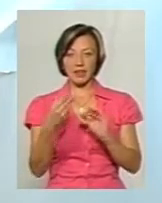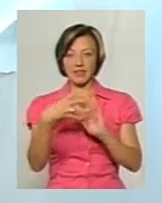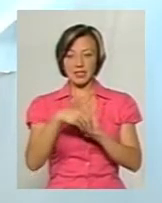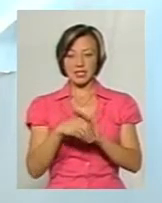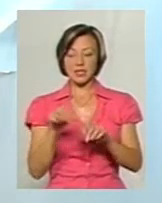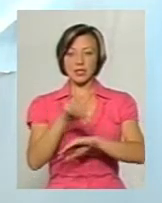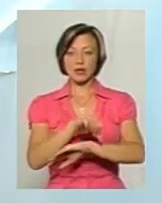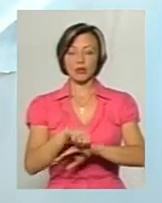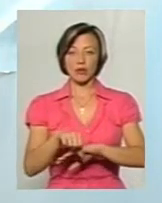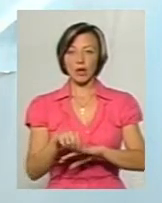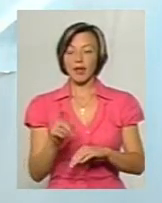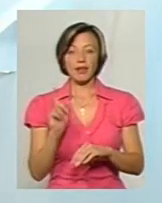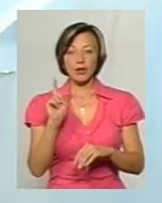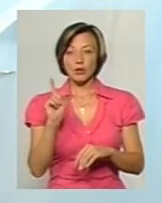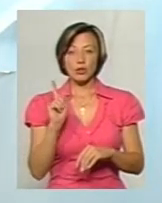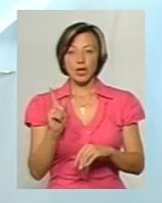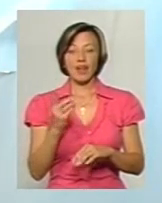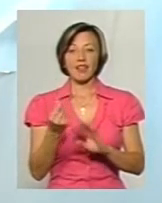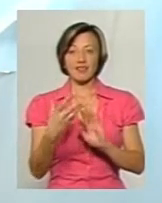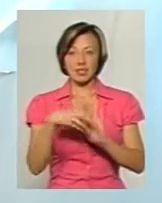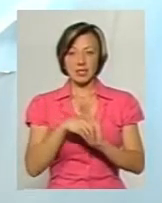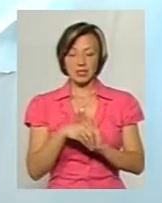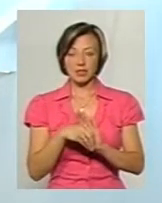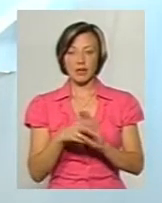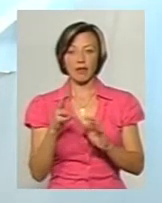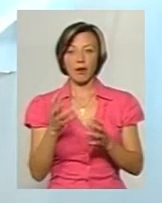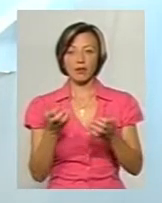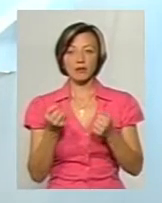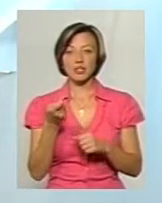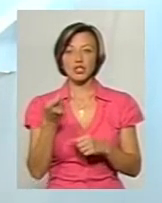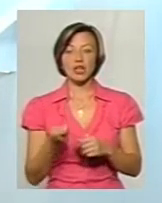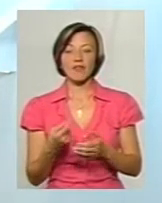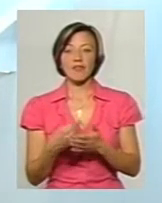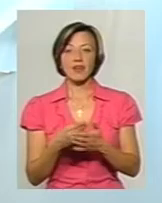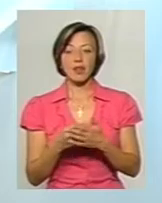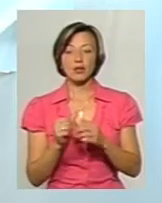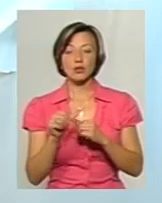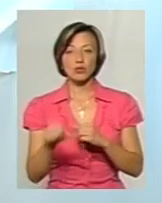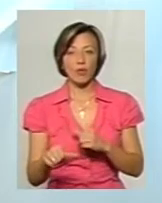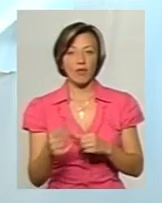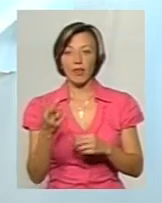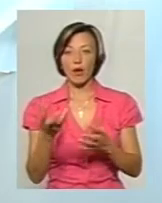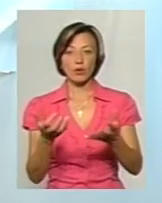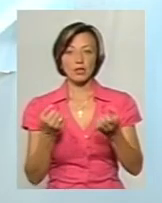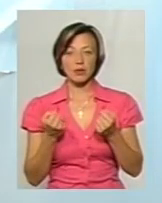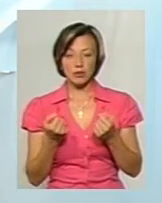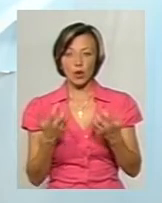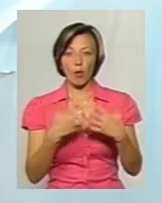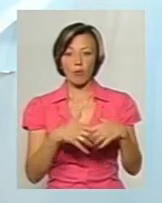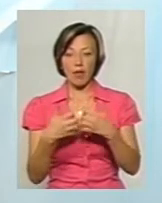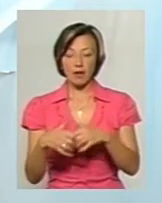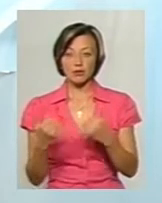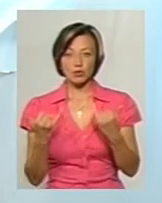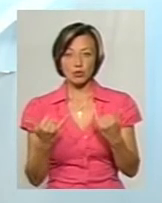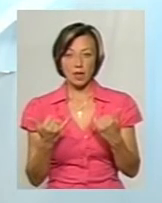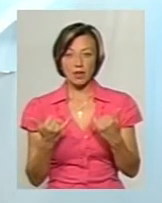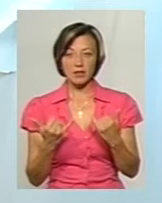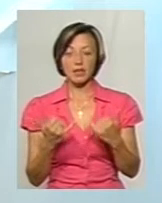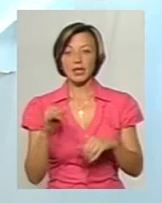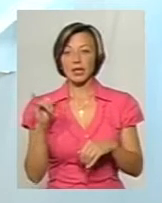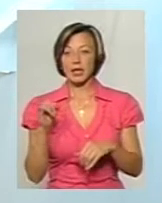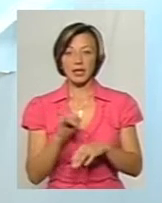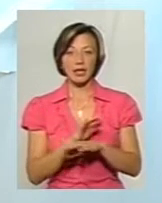зовні, вірніше, навіть не то, що не інвестиції, не отримуючи дешеві фінанси зовні, не отримуючи відповідно обладнання сучасне зовні